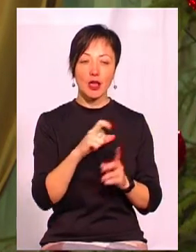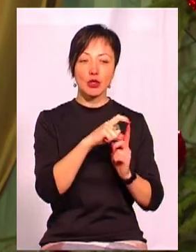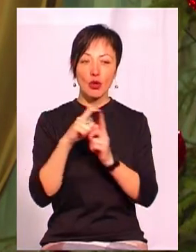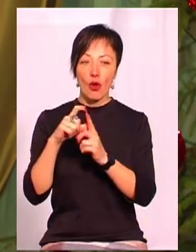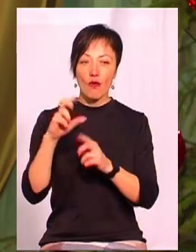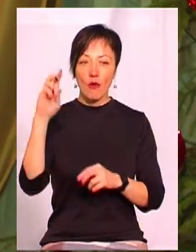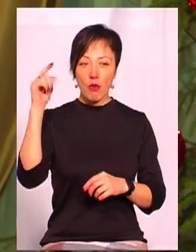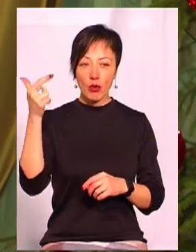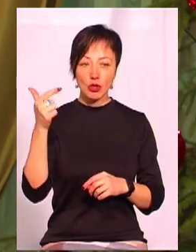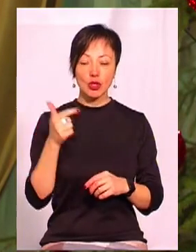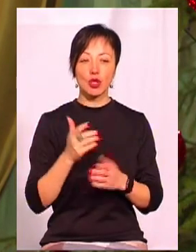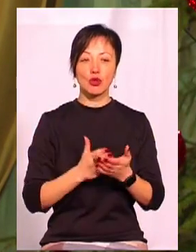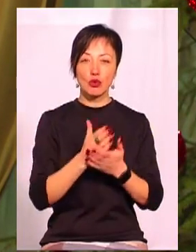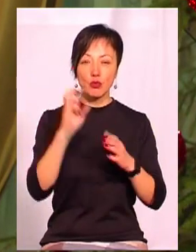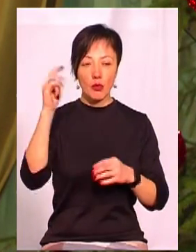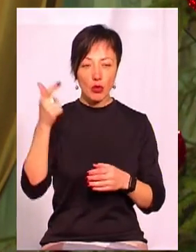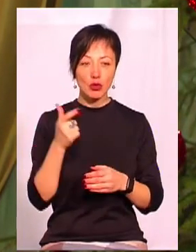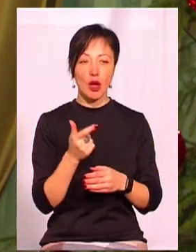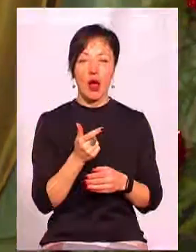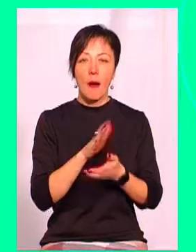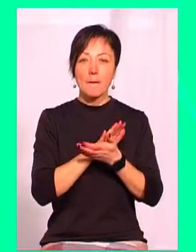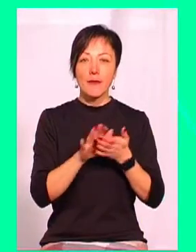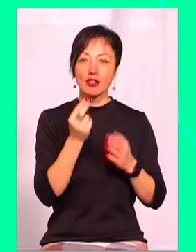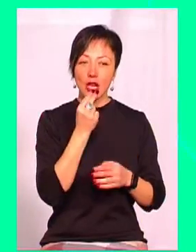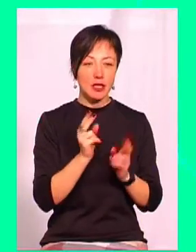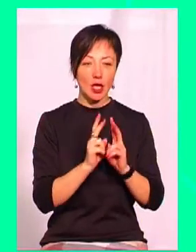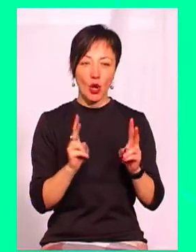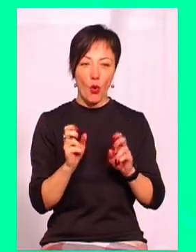Боже, службу Божу, причастя не кожен завезе.